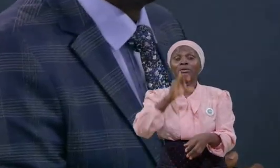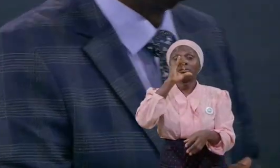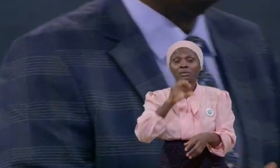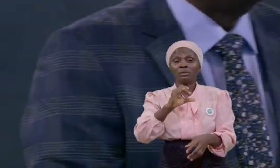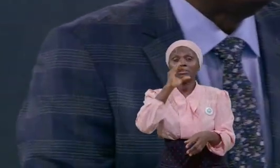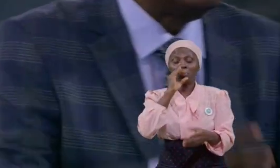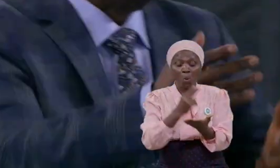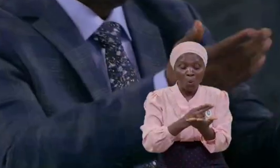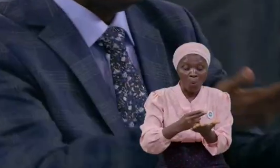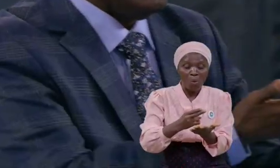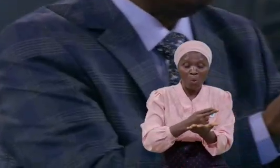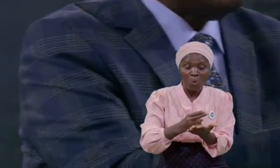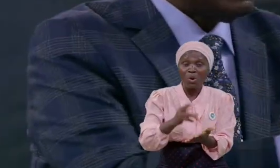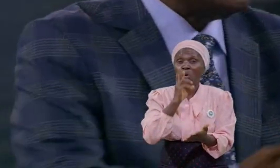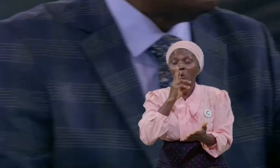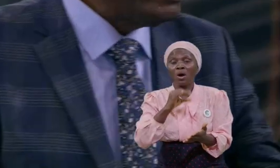jusqu'à aujourd'hui,